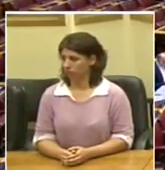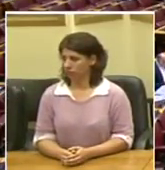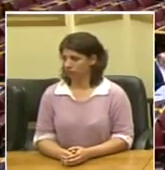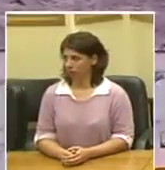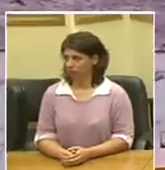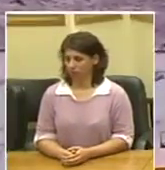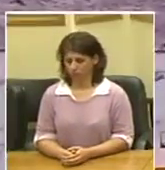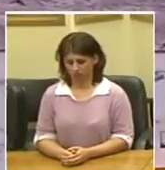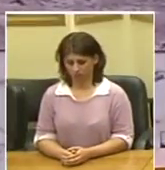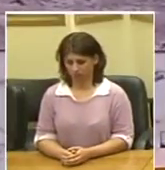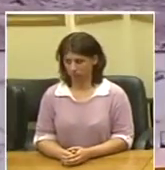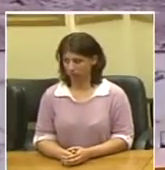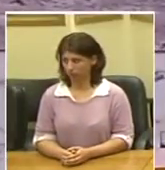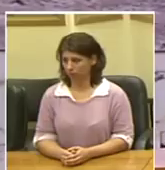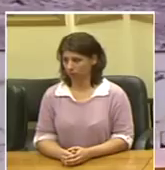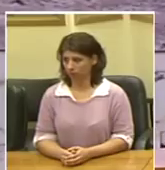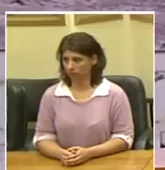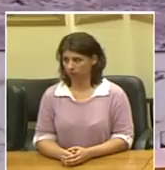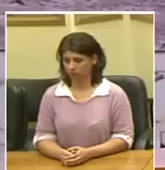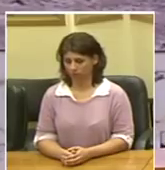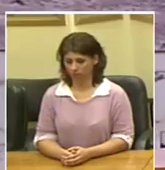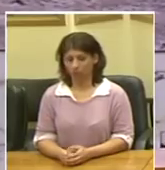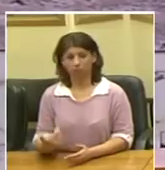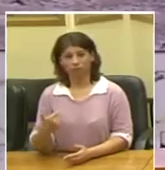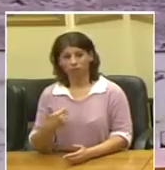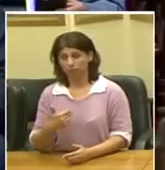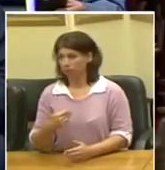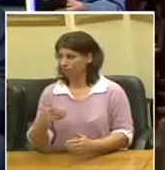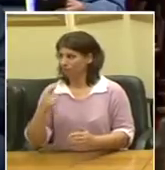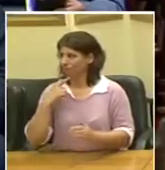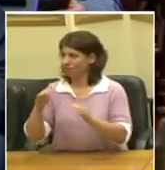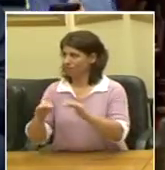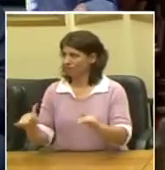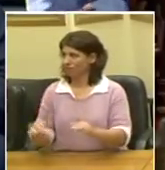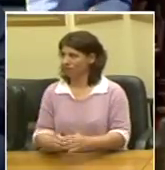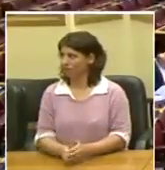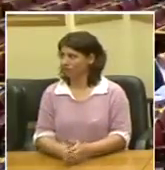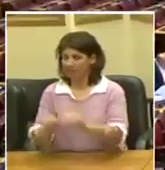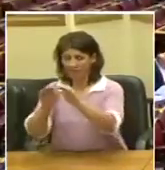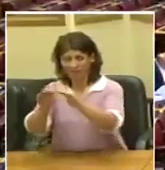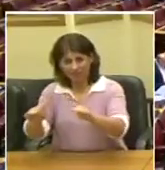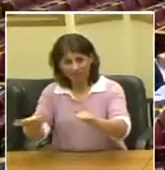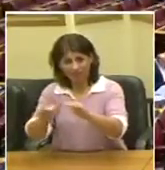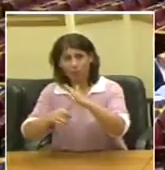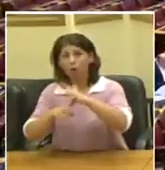η Κόλια ανέλαβε το Υπουργείο Μακεδονίας... Παρακαλώ, όταν κάποιος αισθάνεστε...